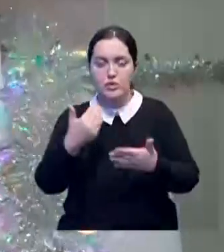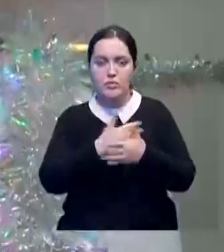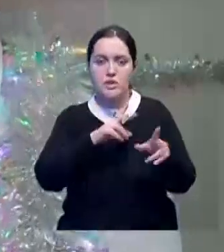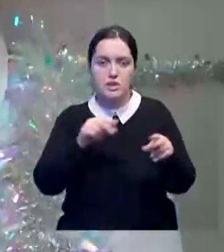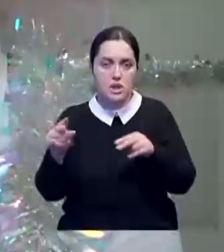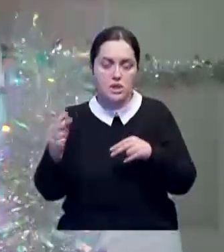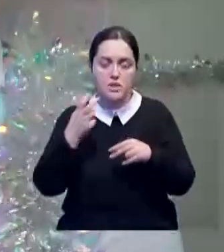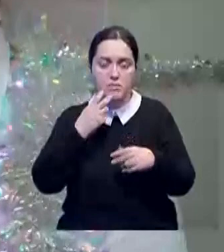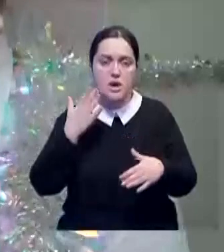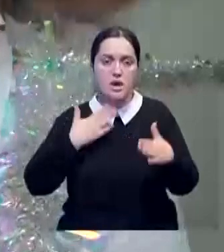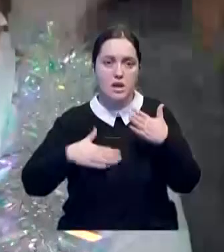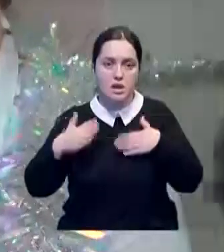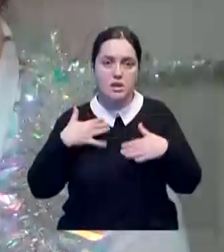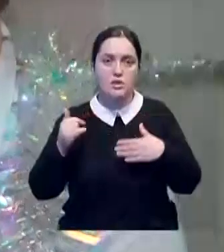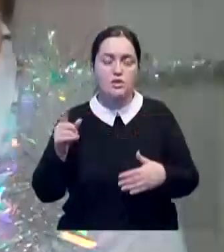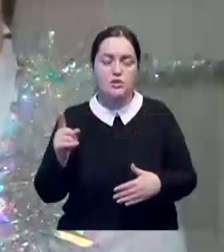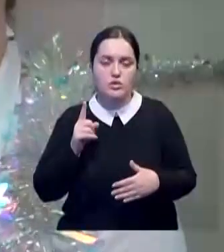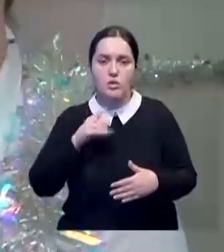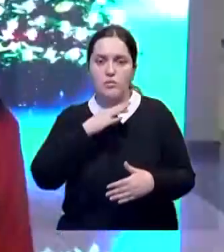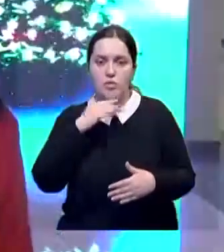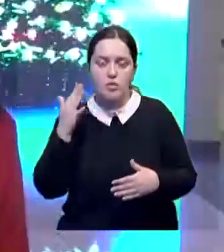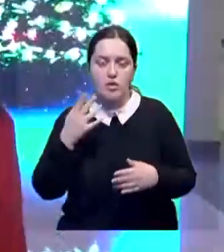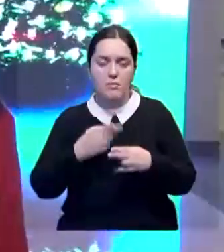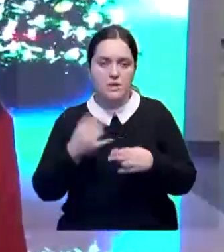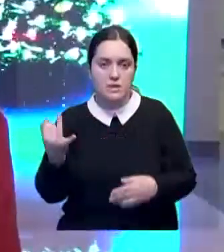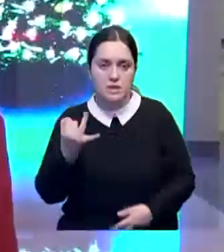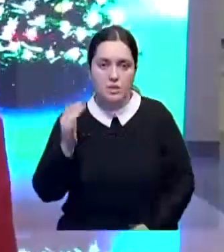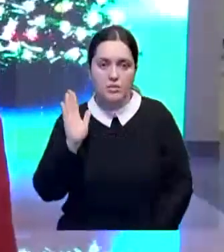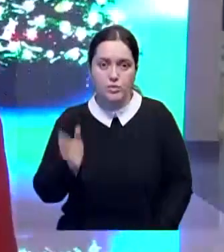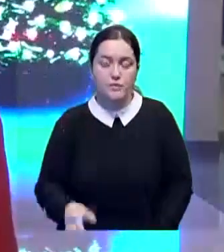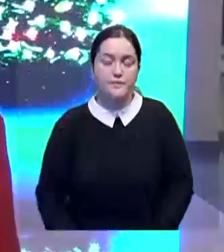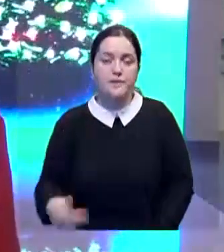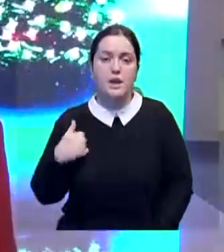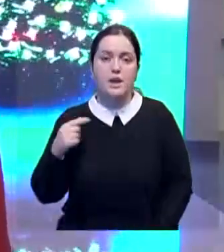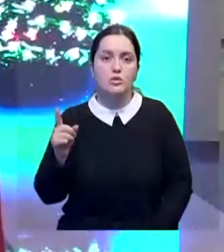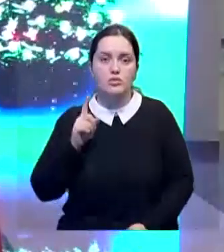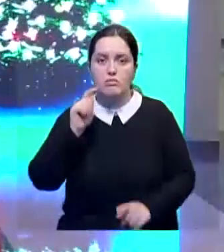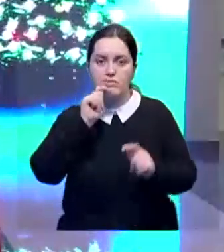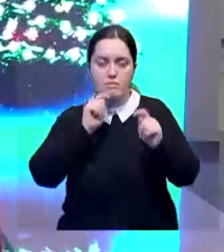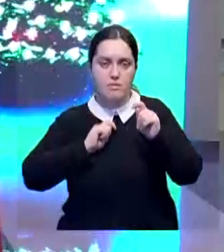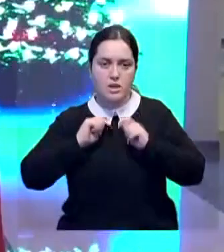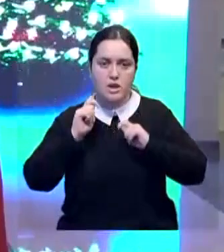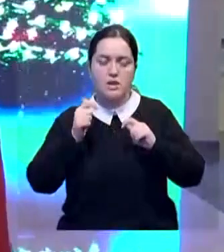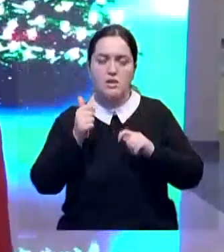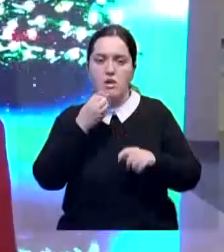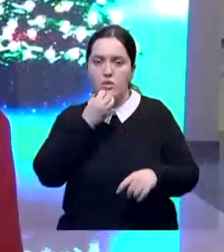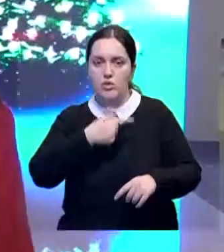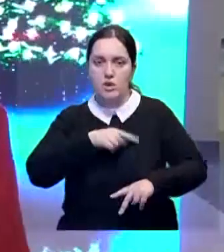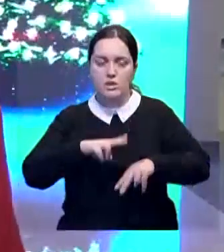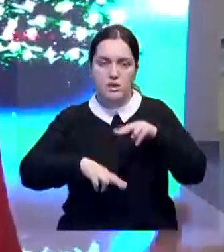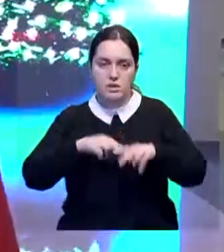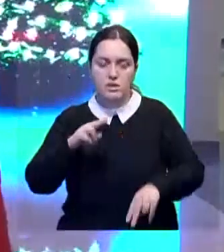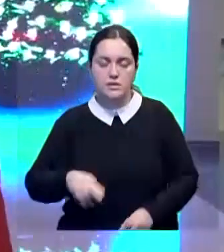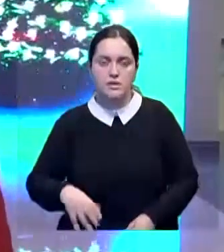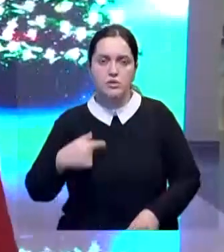добра. Ожидает нас сегодня много-много волшебства. От Нового года я жду подарков, волшебства и очень хорошего настроения. Я